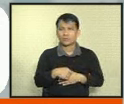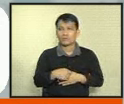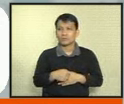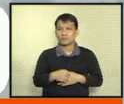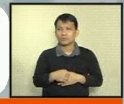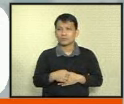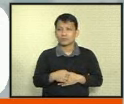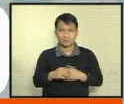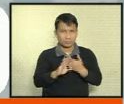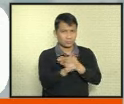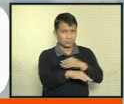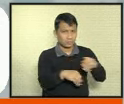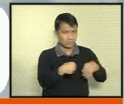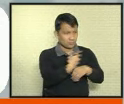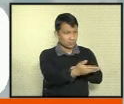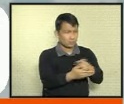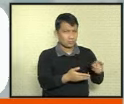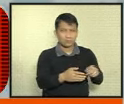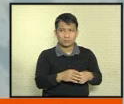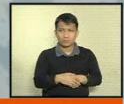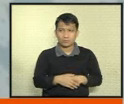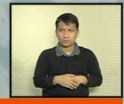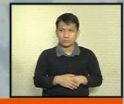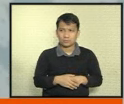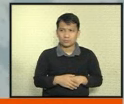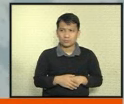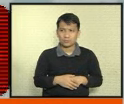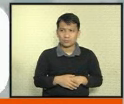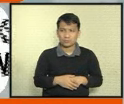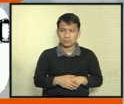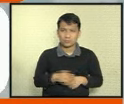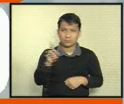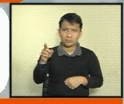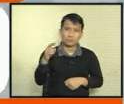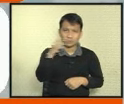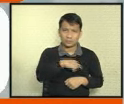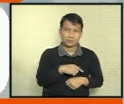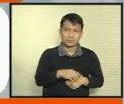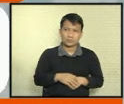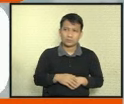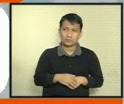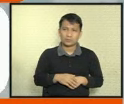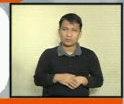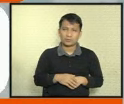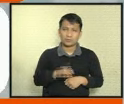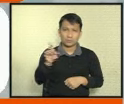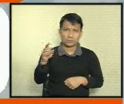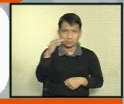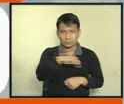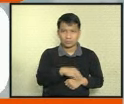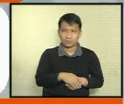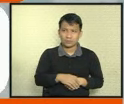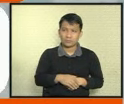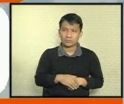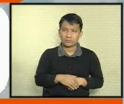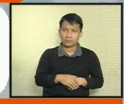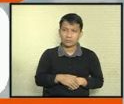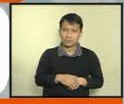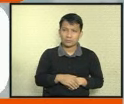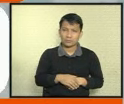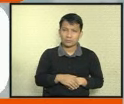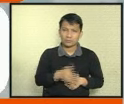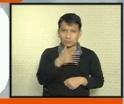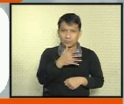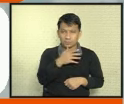siya, naibalik na pala sa'yo. Reason mo? Sinungaling ka? Ano po? Sinungaling ka? Sino may sabi po?